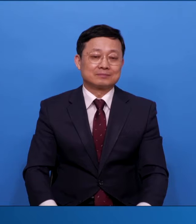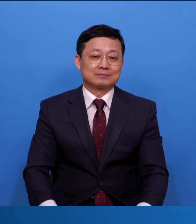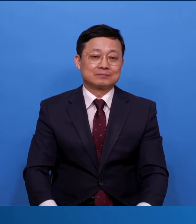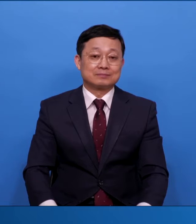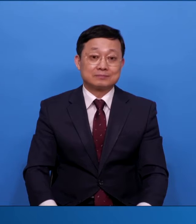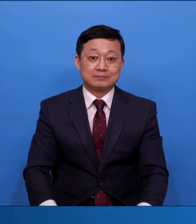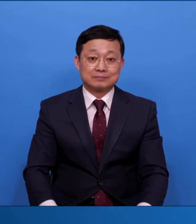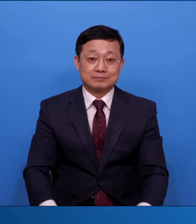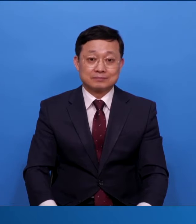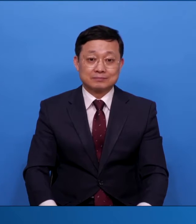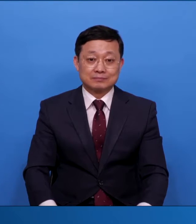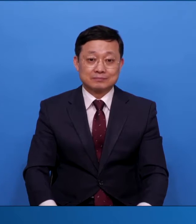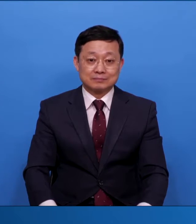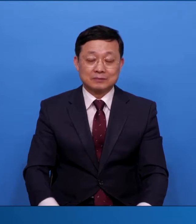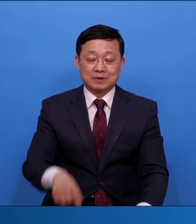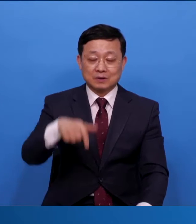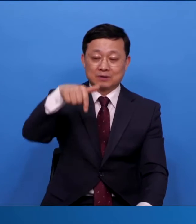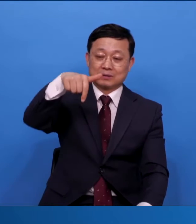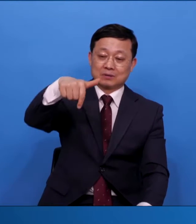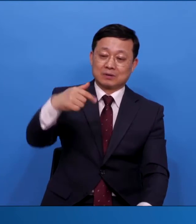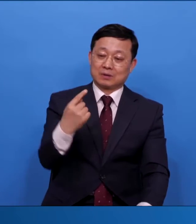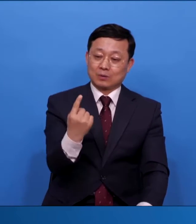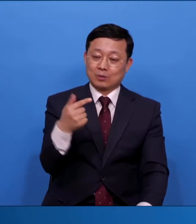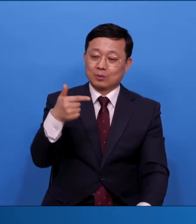이렇게 하나님은 고넬료와 딱 준비하십니다.